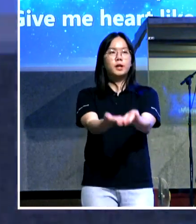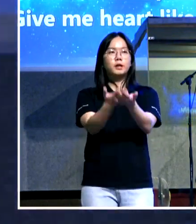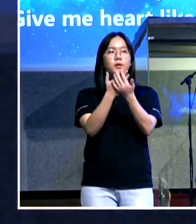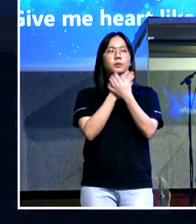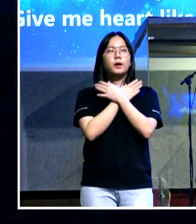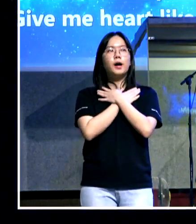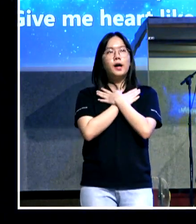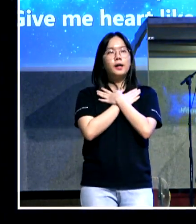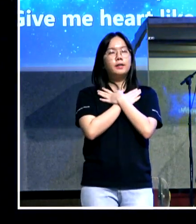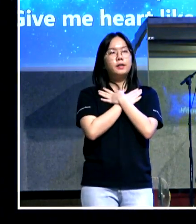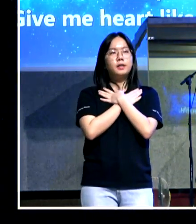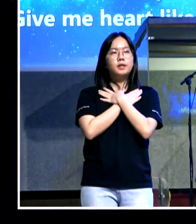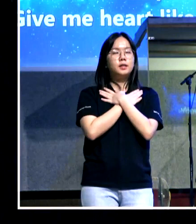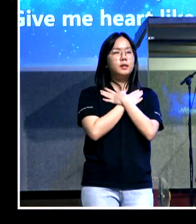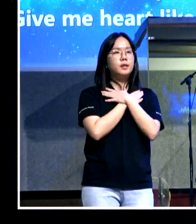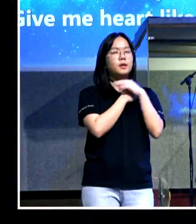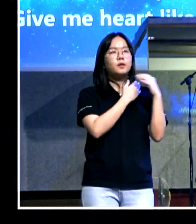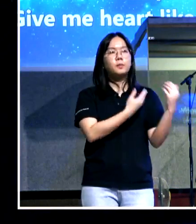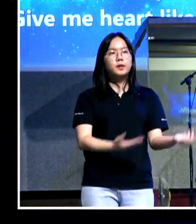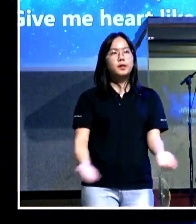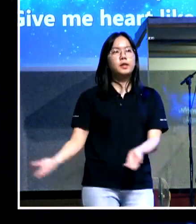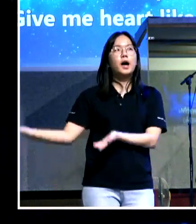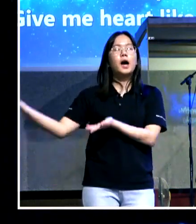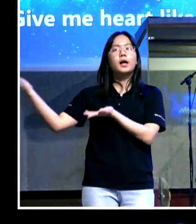Berikan ku hati.